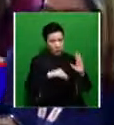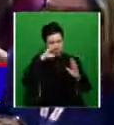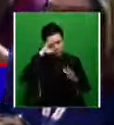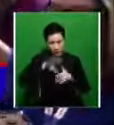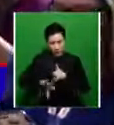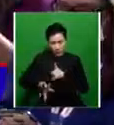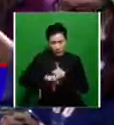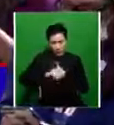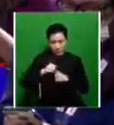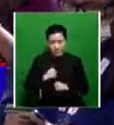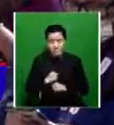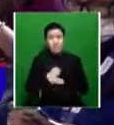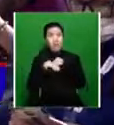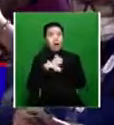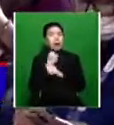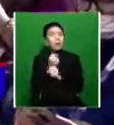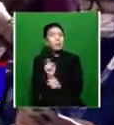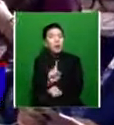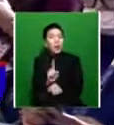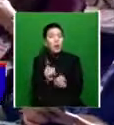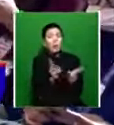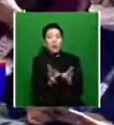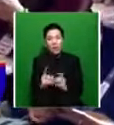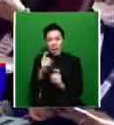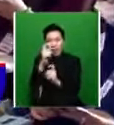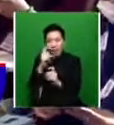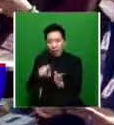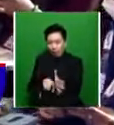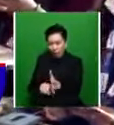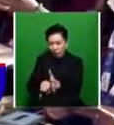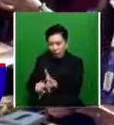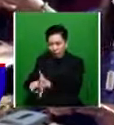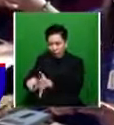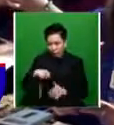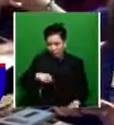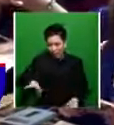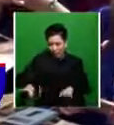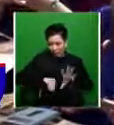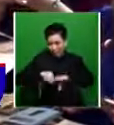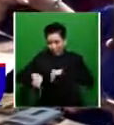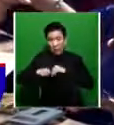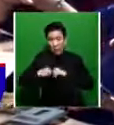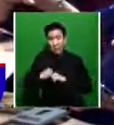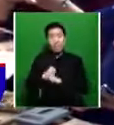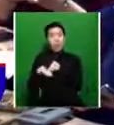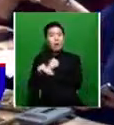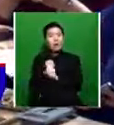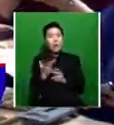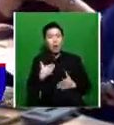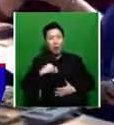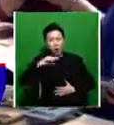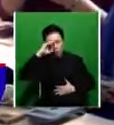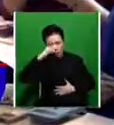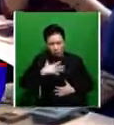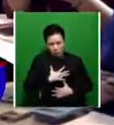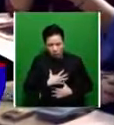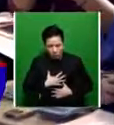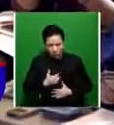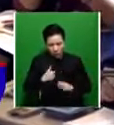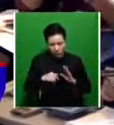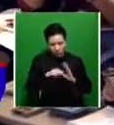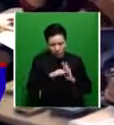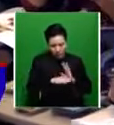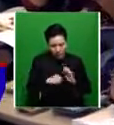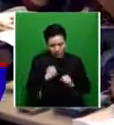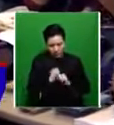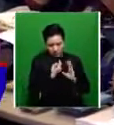ากการอาจจะพ้นจากความเสี่ยงในการติดเชื้อโควิด19นี้หรือถ้าเกิดมีอาการใดๆก็ตามควรจะปฏิบัติตนอย่าง